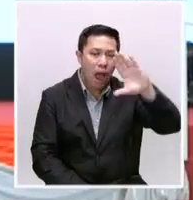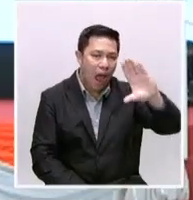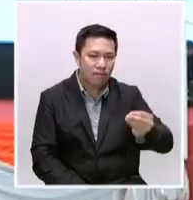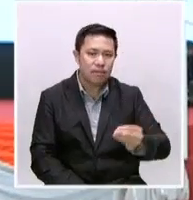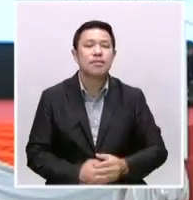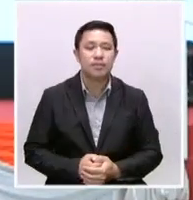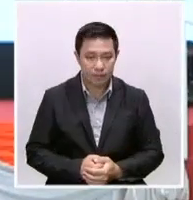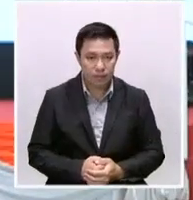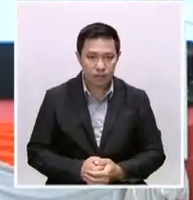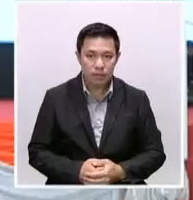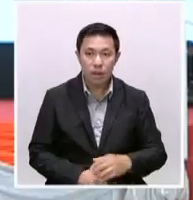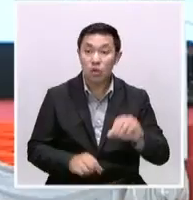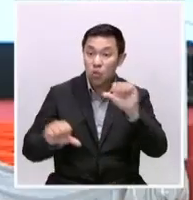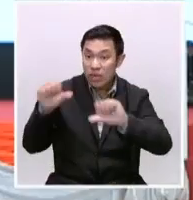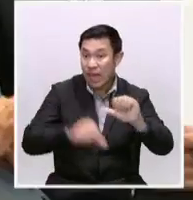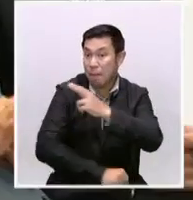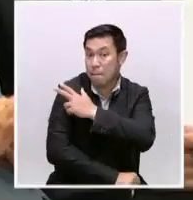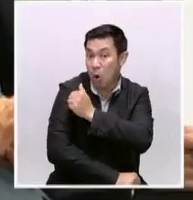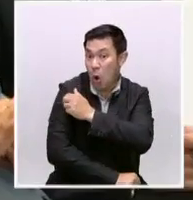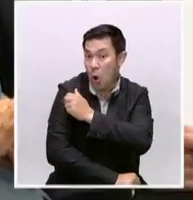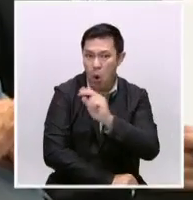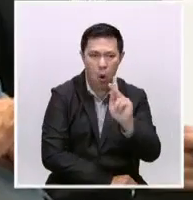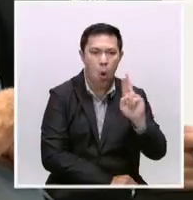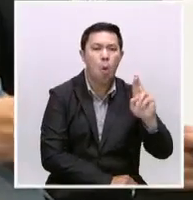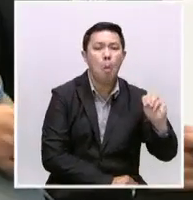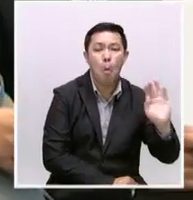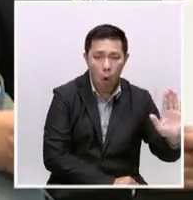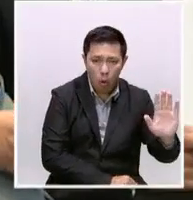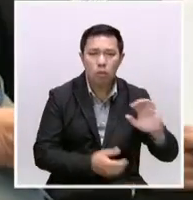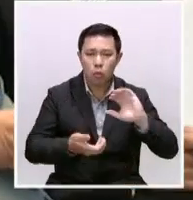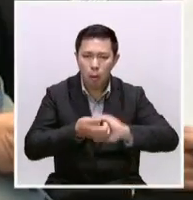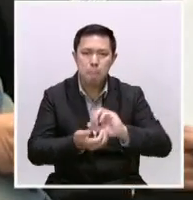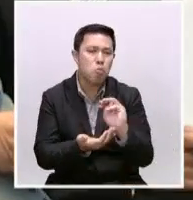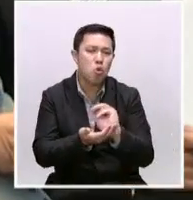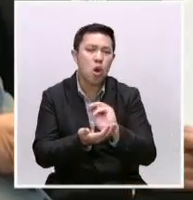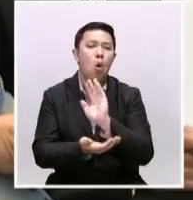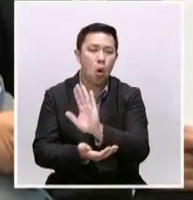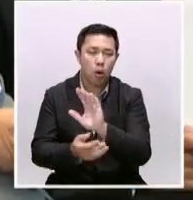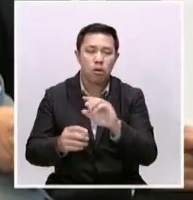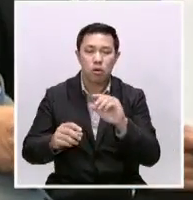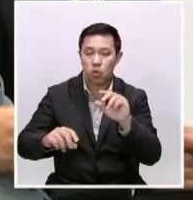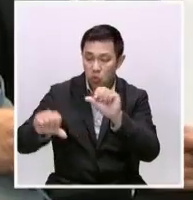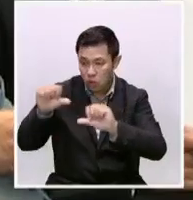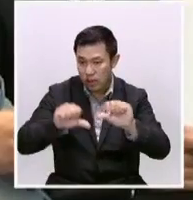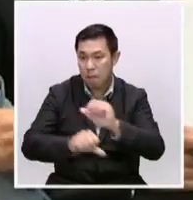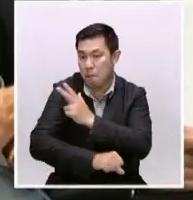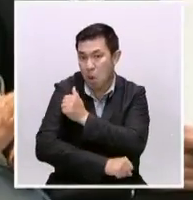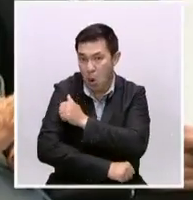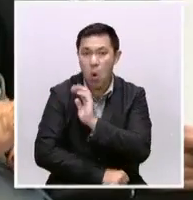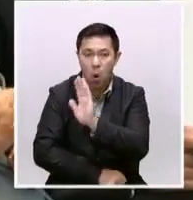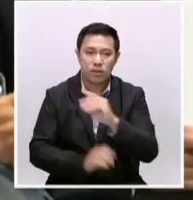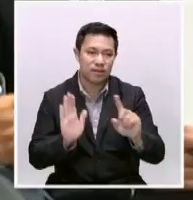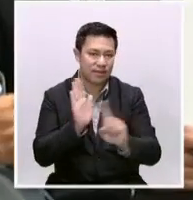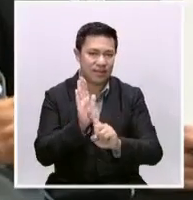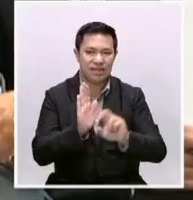กรมวิทยาศาสตร์การแพทย์ร่วมกับมูลนิธิกรมวิทยาศาสตร์การแพทย์ค่ะได้จัดประชุมวิชาการวิทยาศาสตร์การแพทย์ครั้งที่30